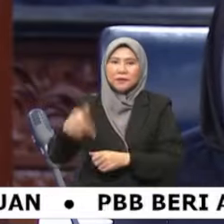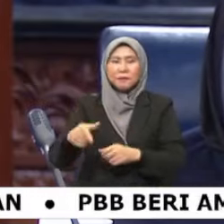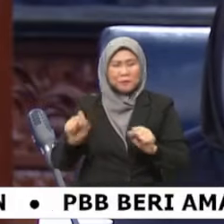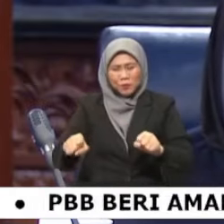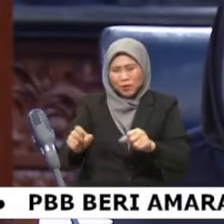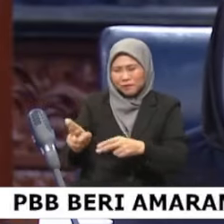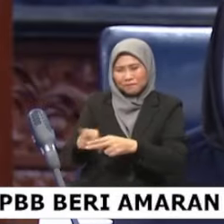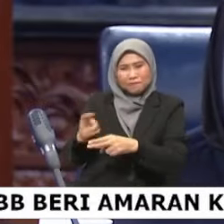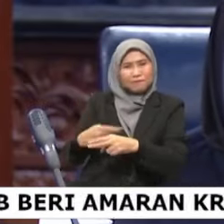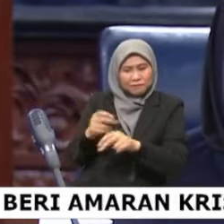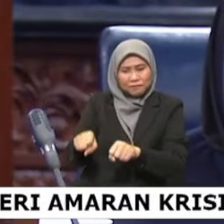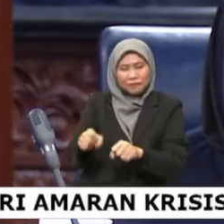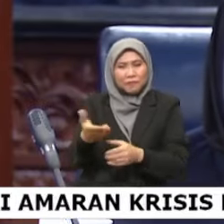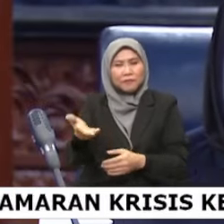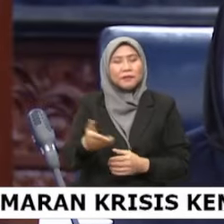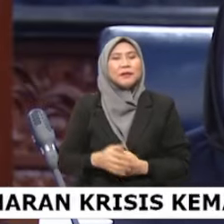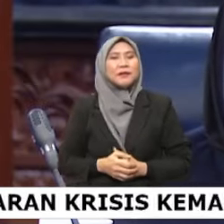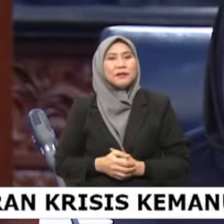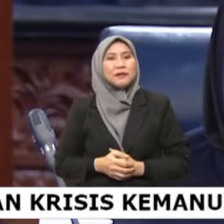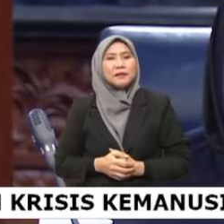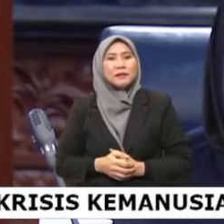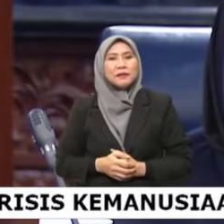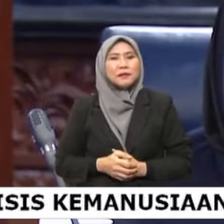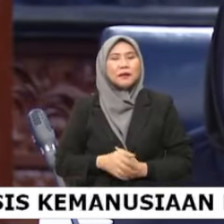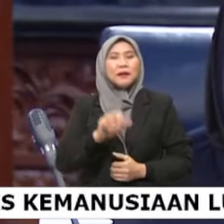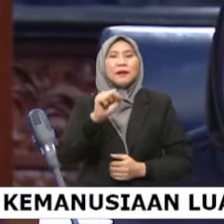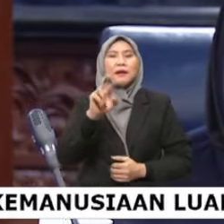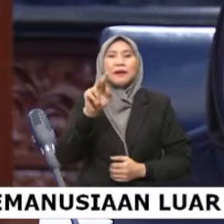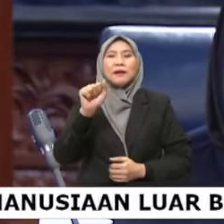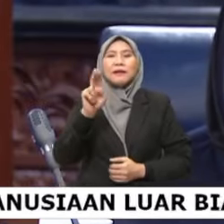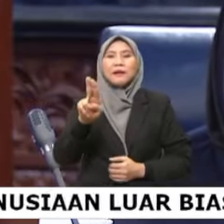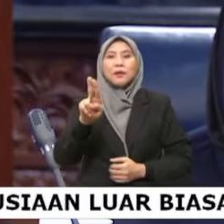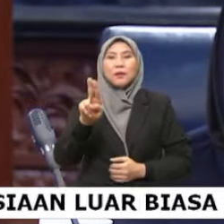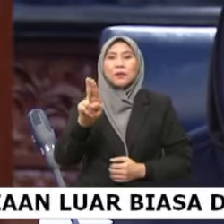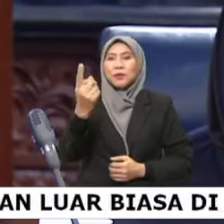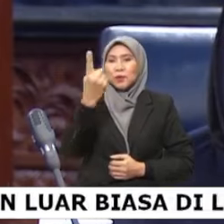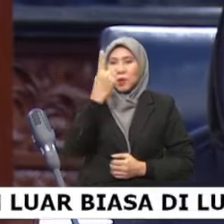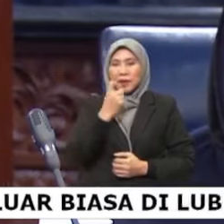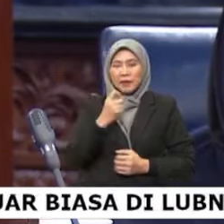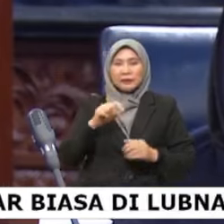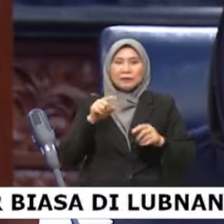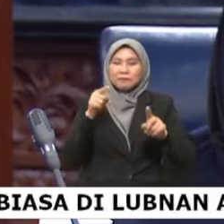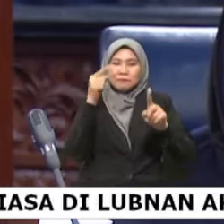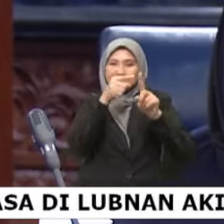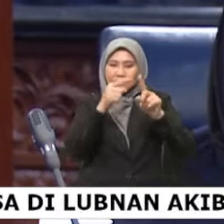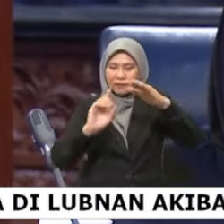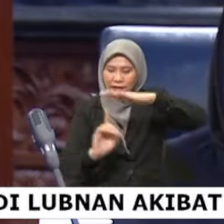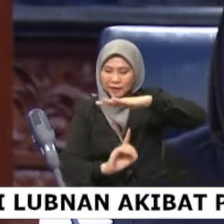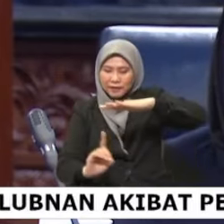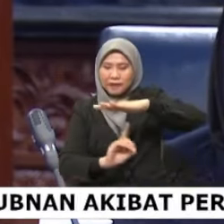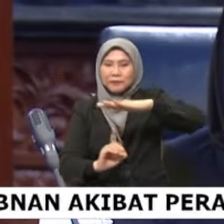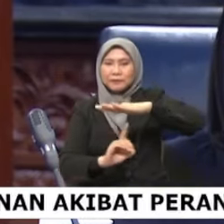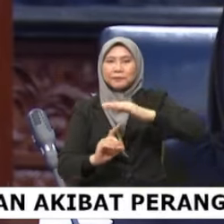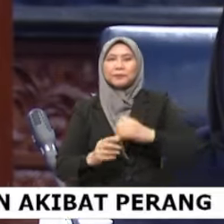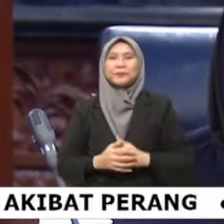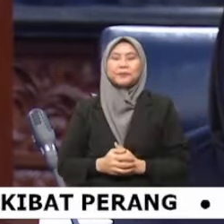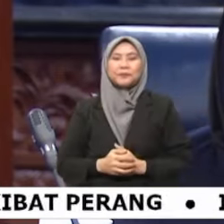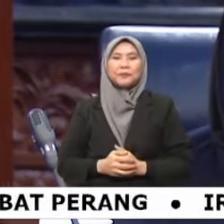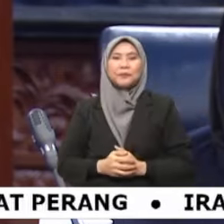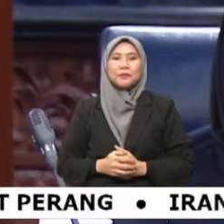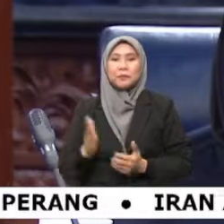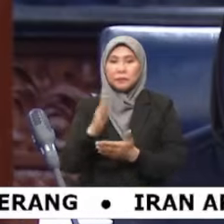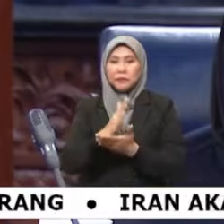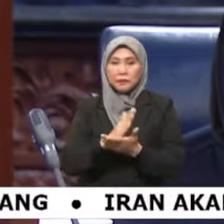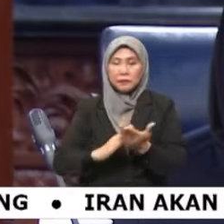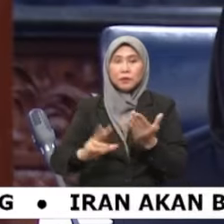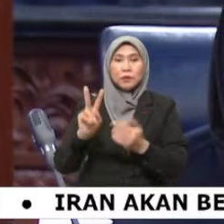saya. Ringkaskan. Bahagian yang kedua berkenaan Arau punya soalan ni dasar, jadi kena jawab. Ni ya, bahagian yang kedua ya, yang Puan Arau berkenaan